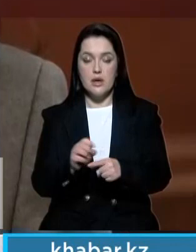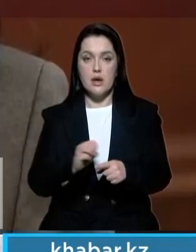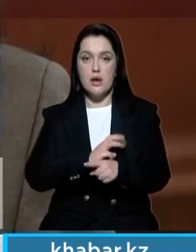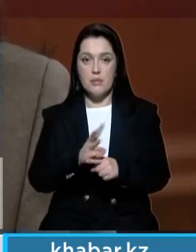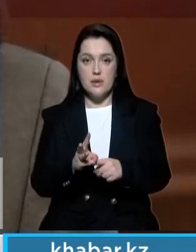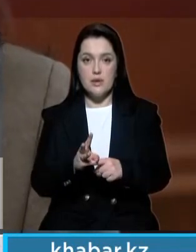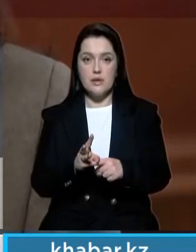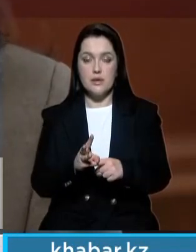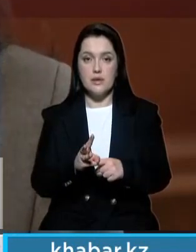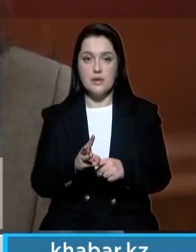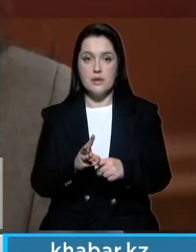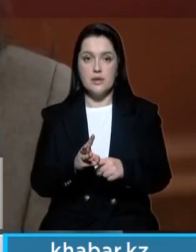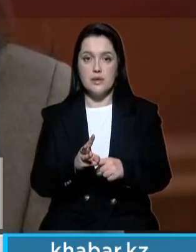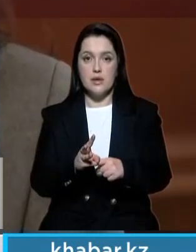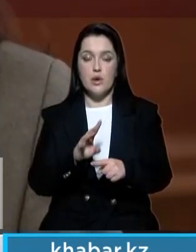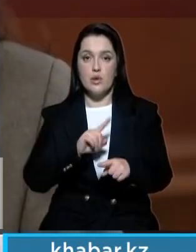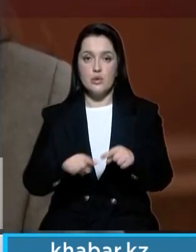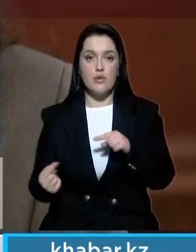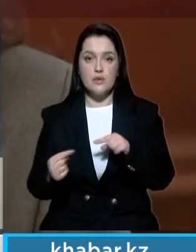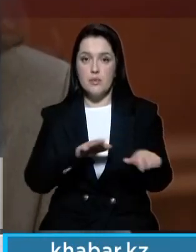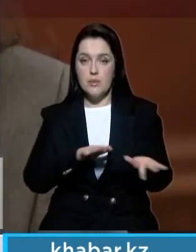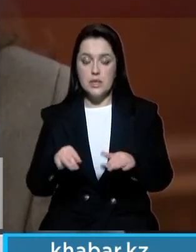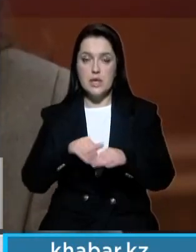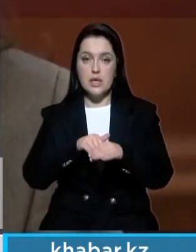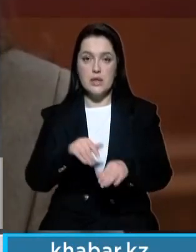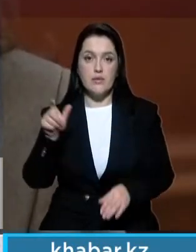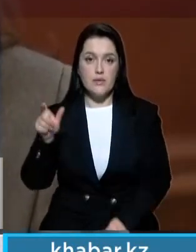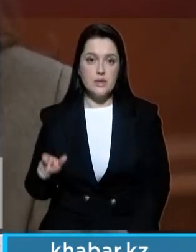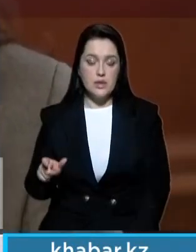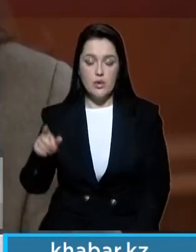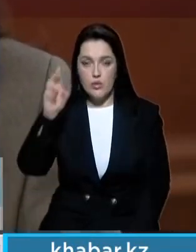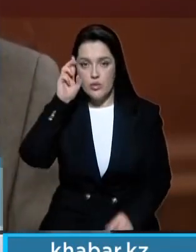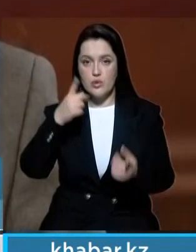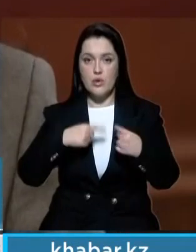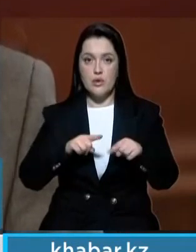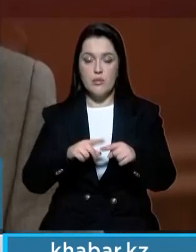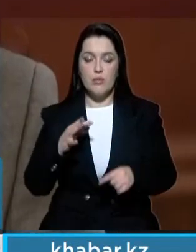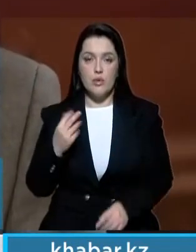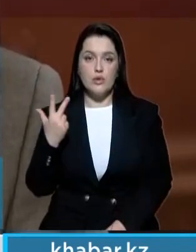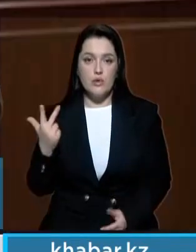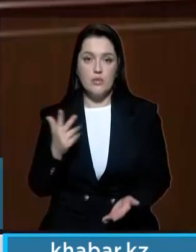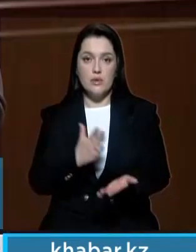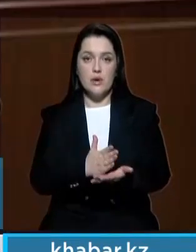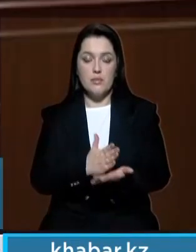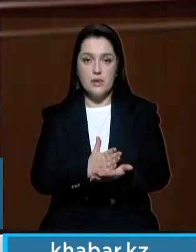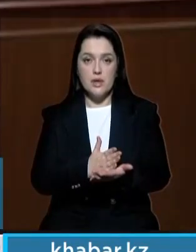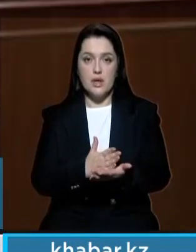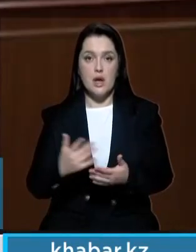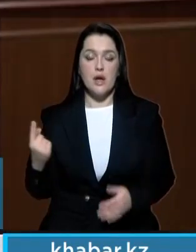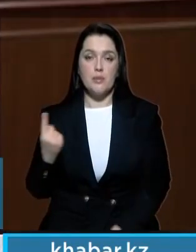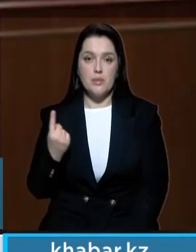обеспечить эффективное и ускоренное взаимодействие между инвесторами и госорганами по трем основным направлениям. Первое